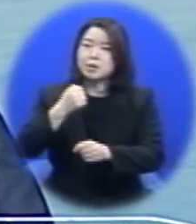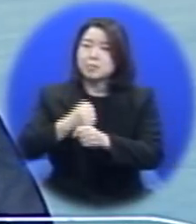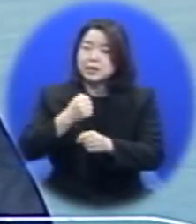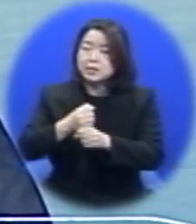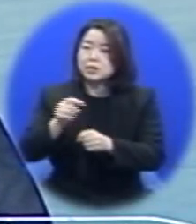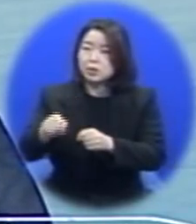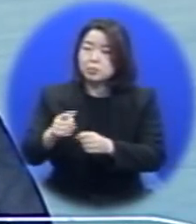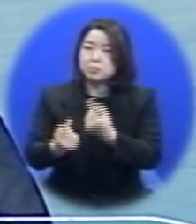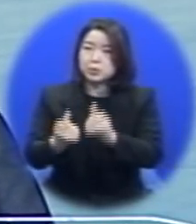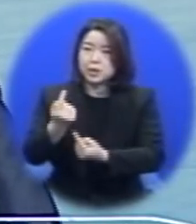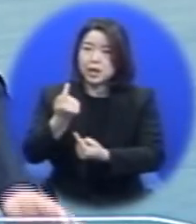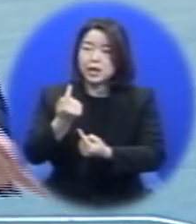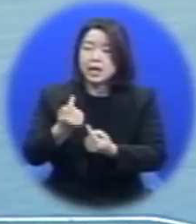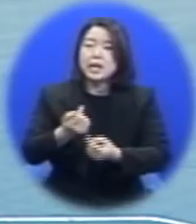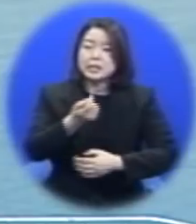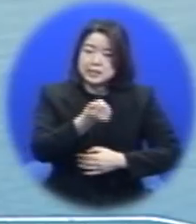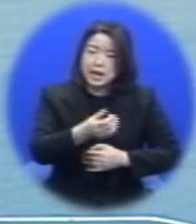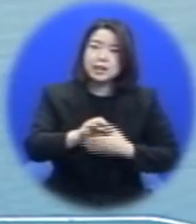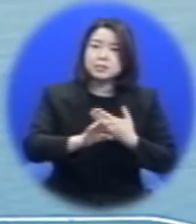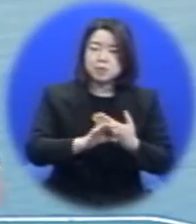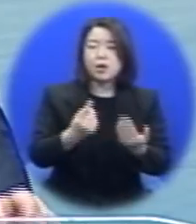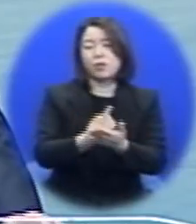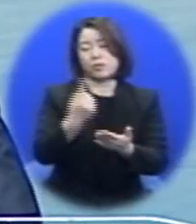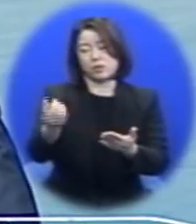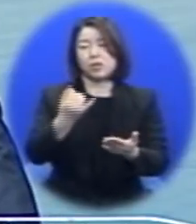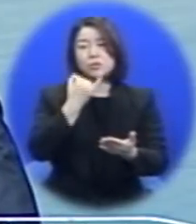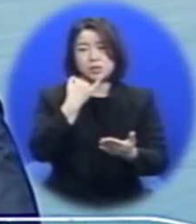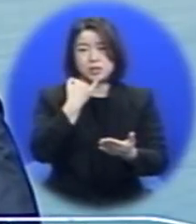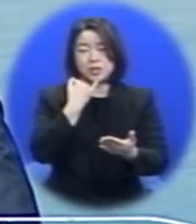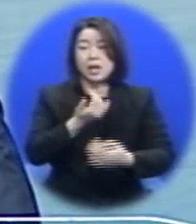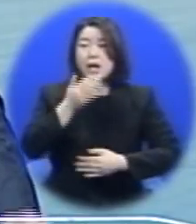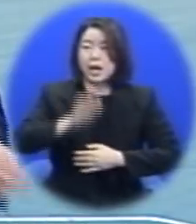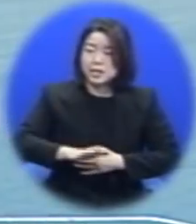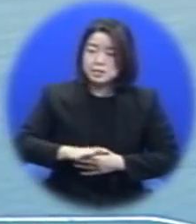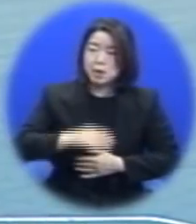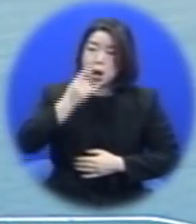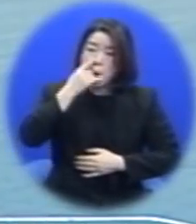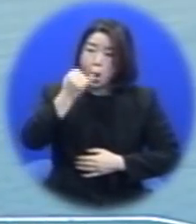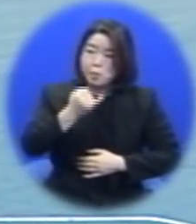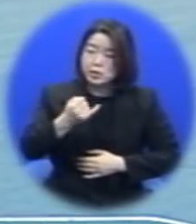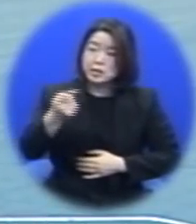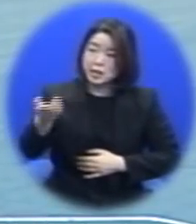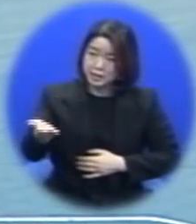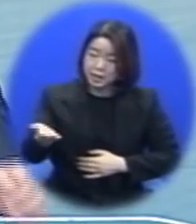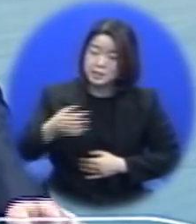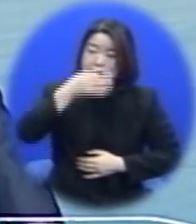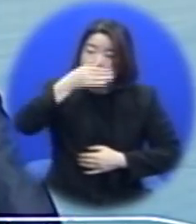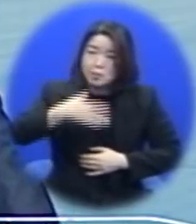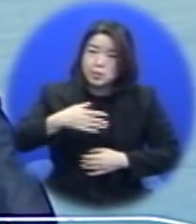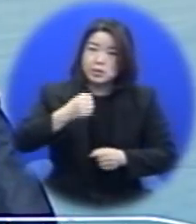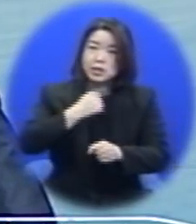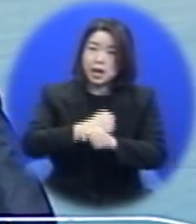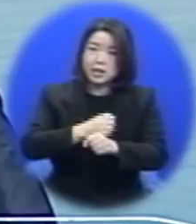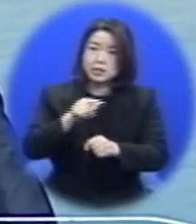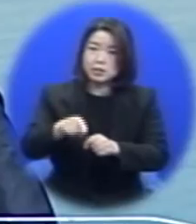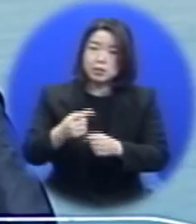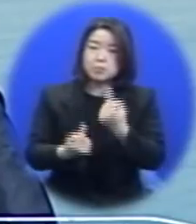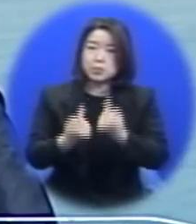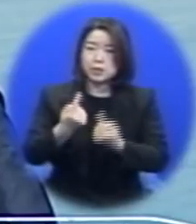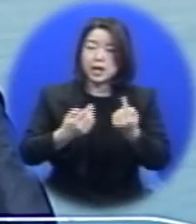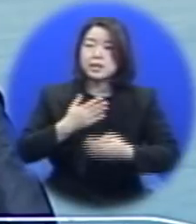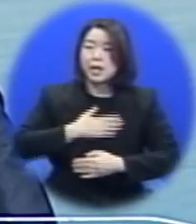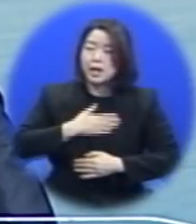떠나십시오. 그러나 어머니가 당신을 힘들게 하는 것보다 내가 당신을 사랑하는 것이 더 크다고